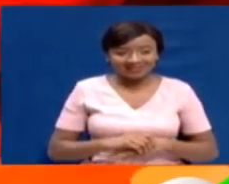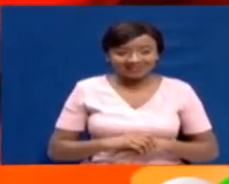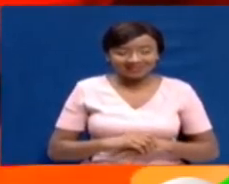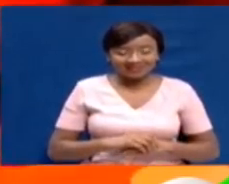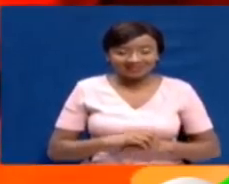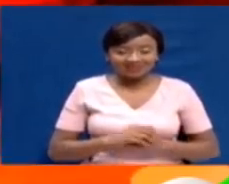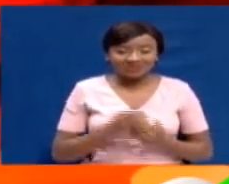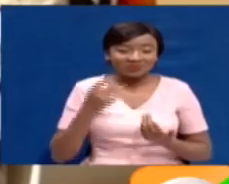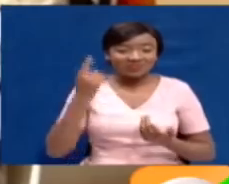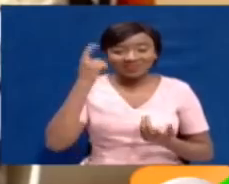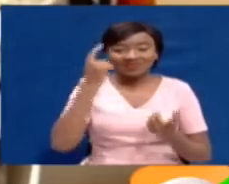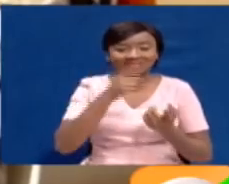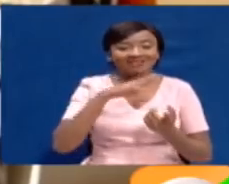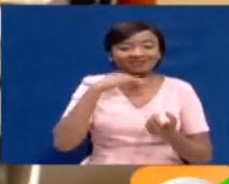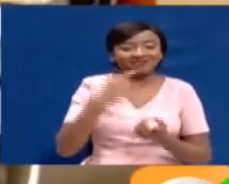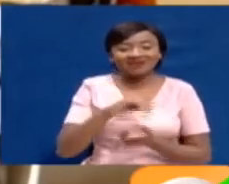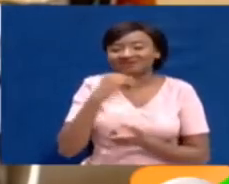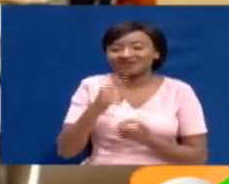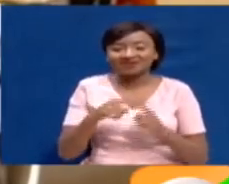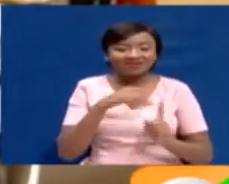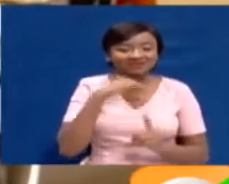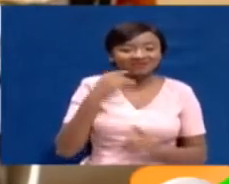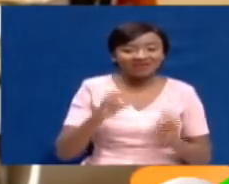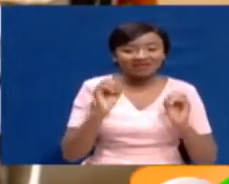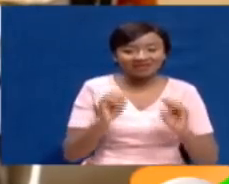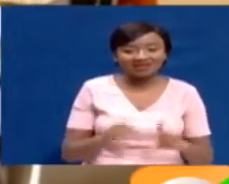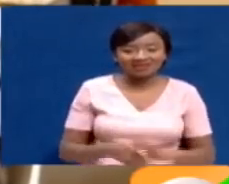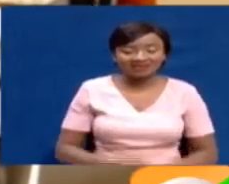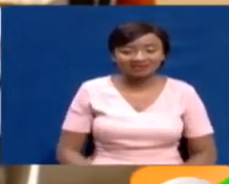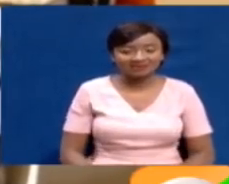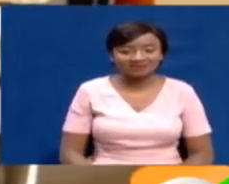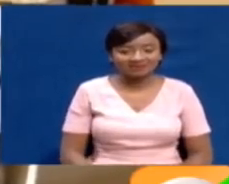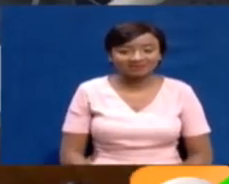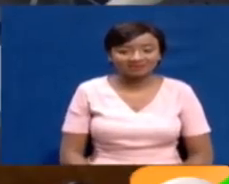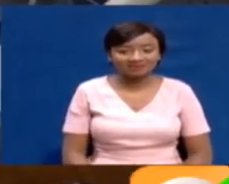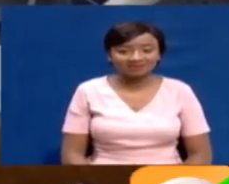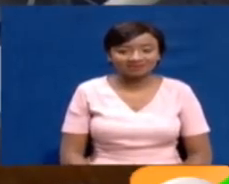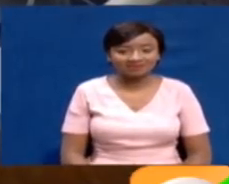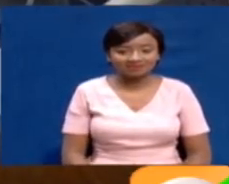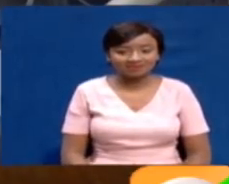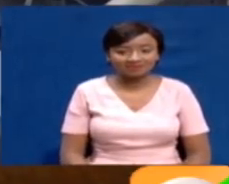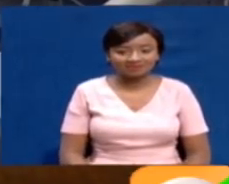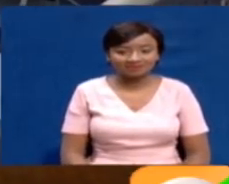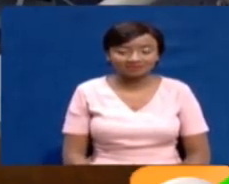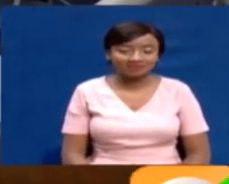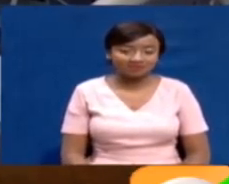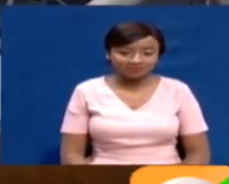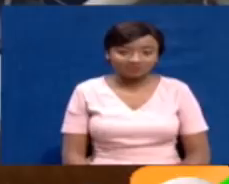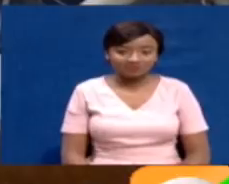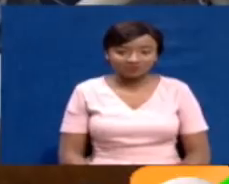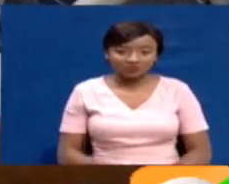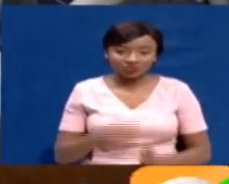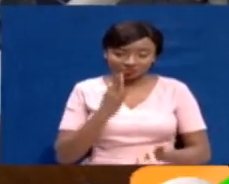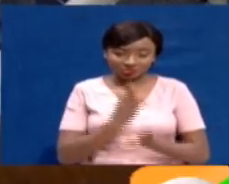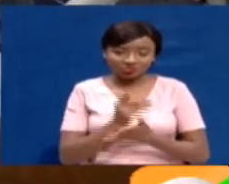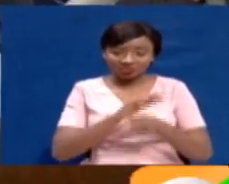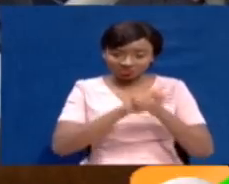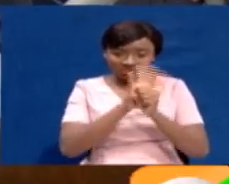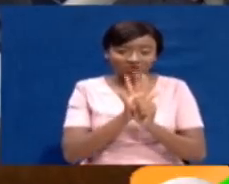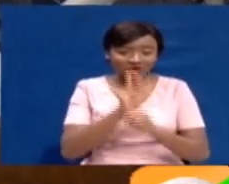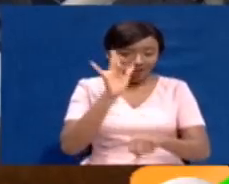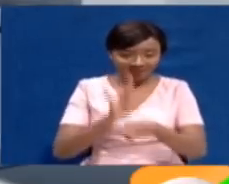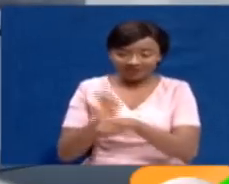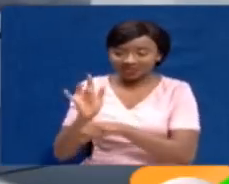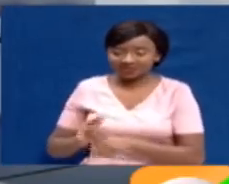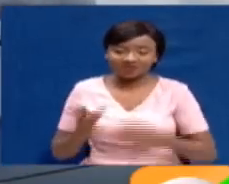anajikulia mwenyewe. Unaona? So hakuna ile kukaa sana na pia distance. Indeed, the viral disease has impacted